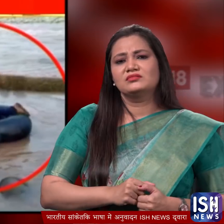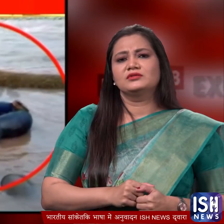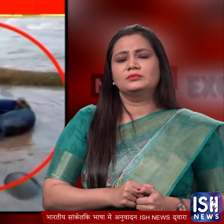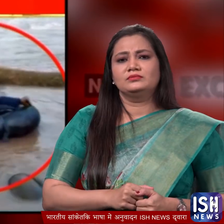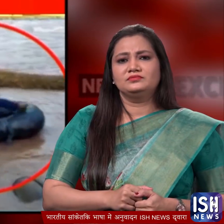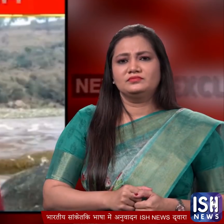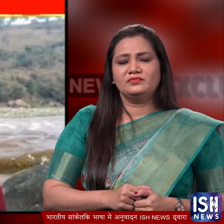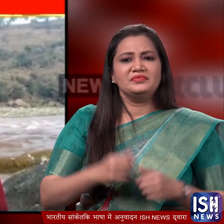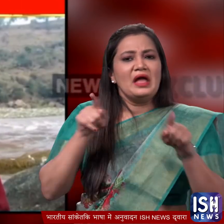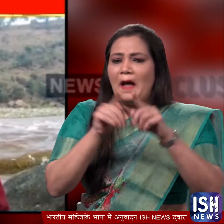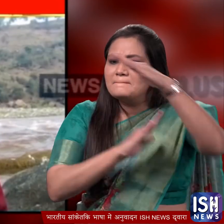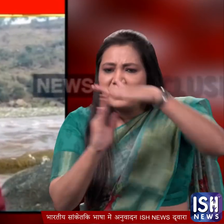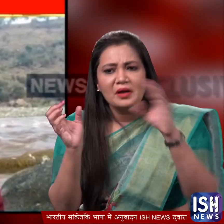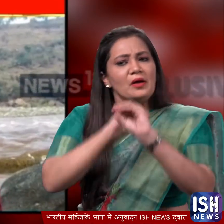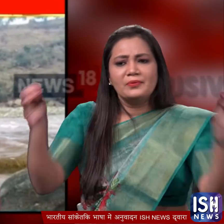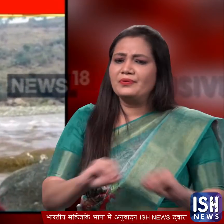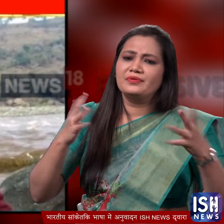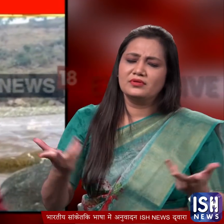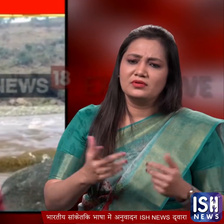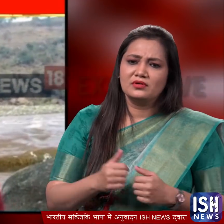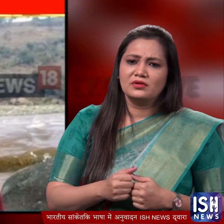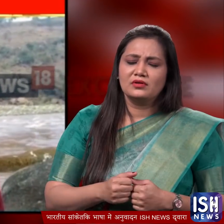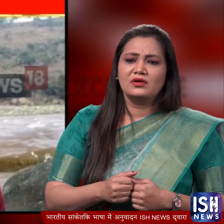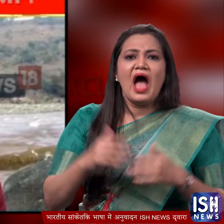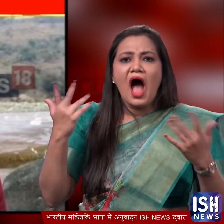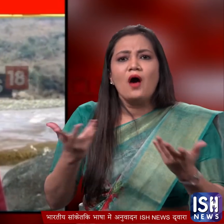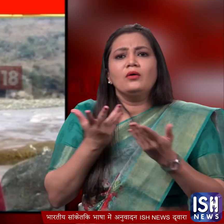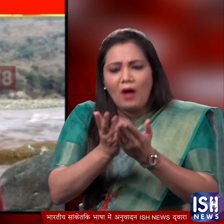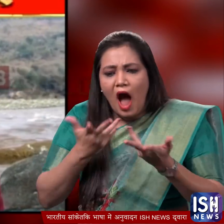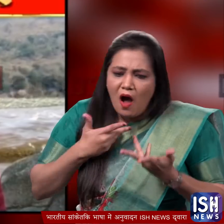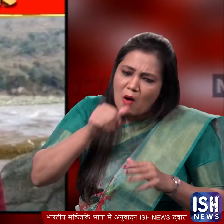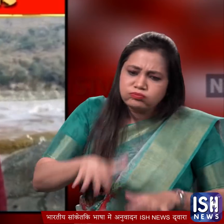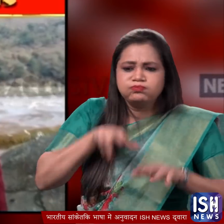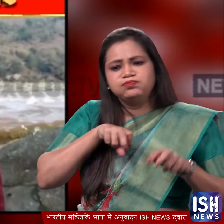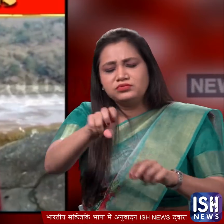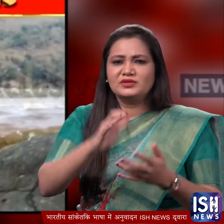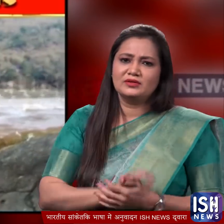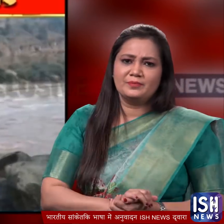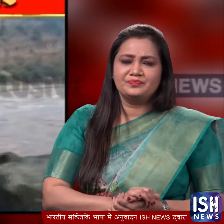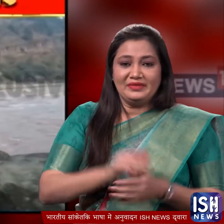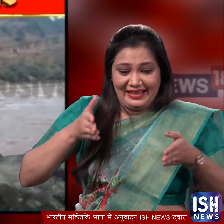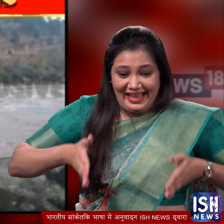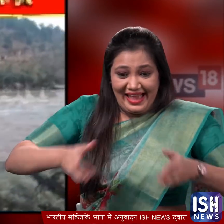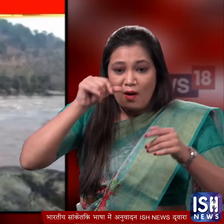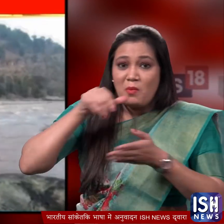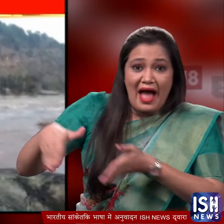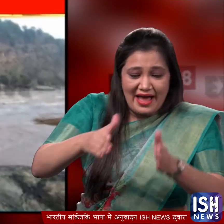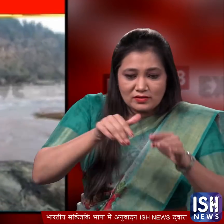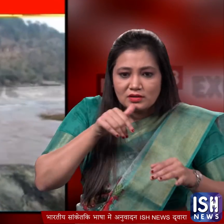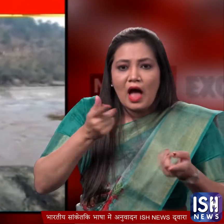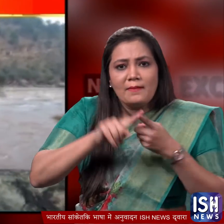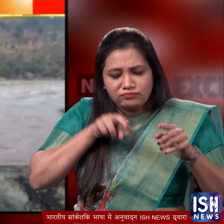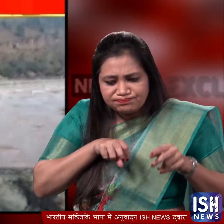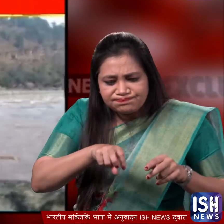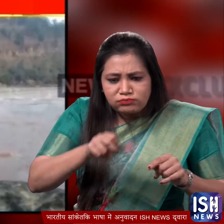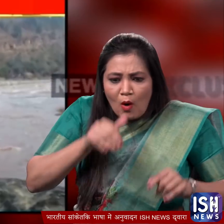जाहिर की। ना हमारे को ब्रिज ना पुल कुछ नहीं हमारे पास, ठीक है, वो लेने आ जाते। बताया गया कि नाला पार करते वक्त